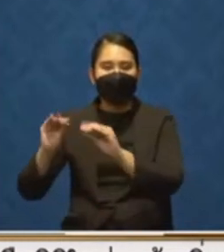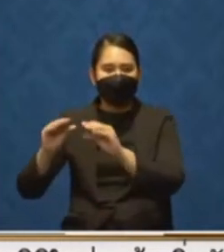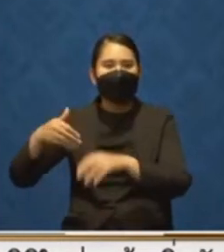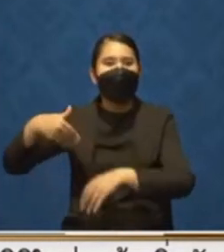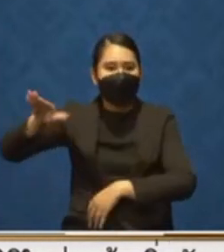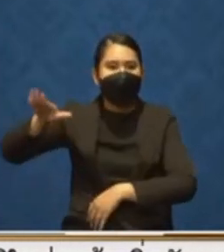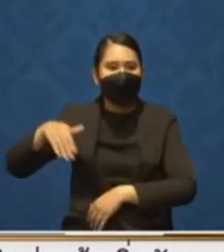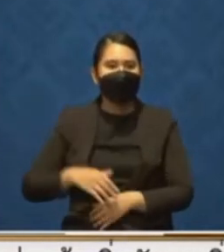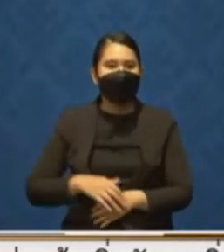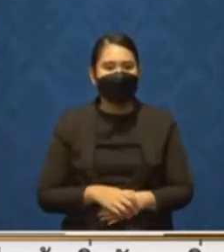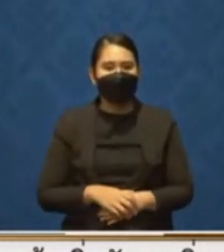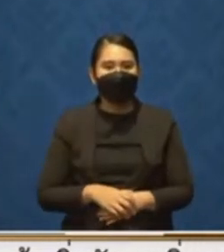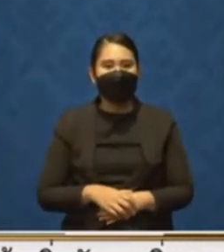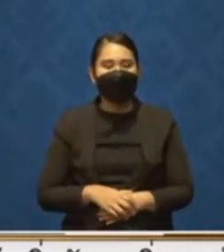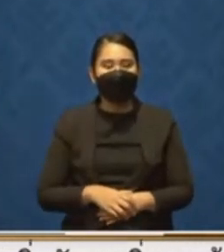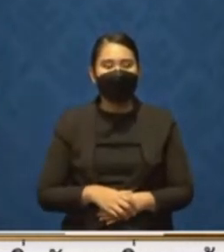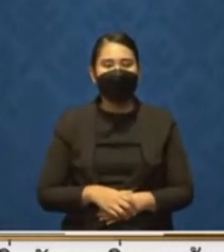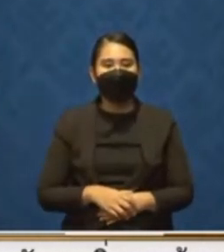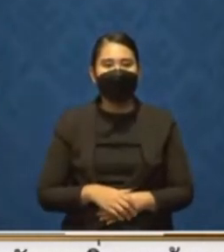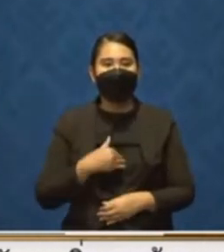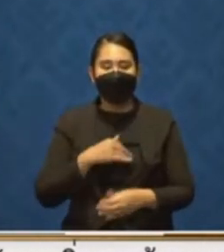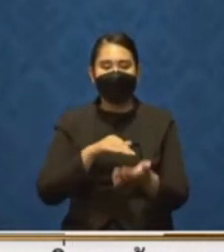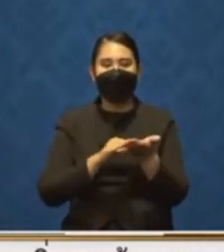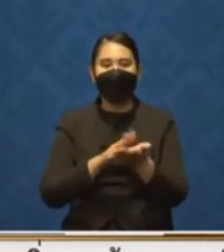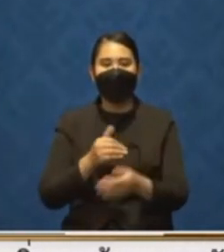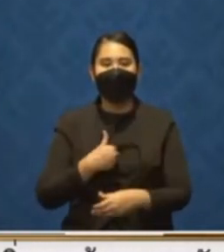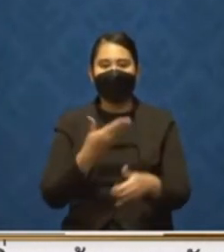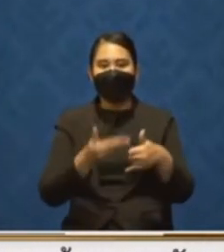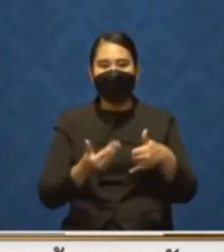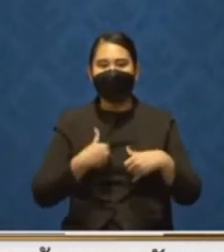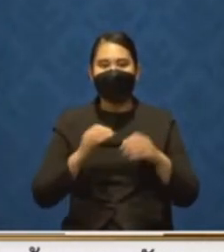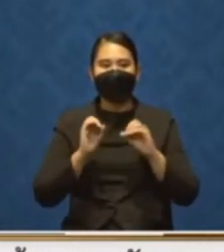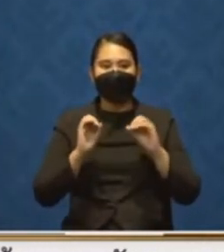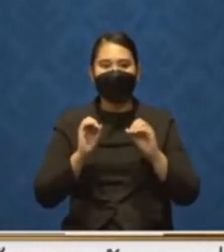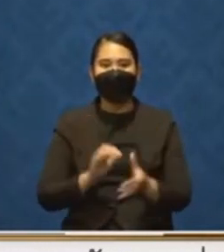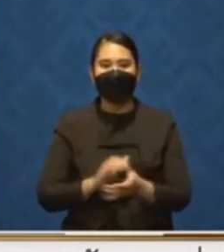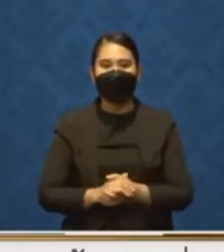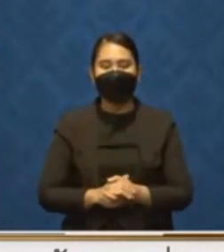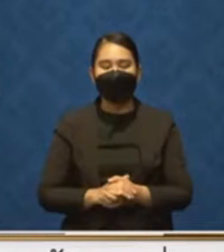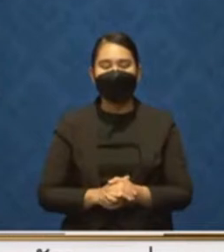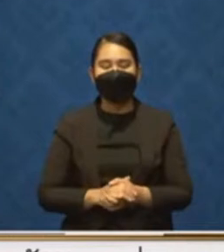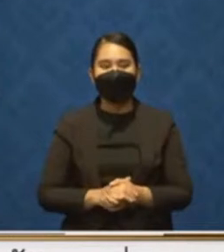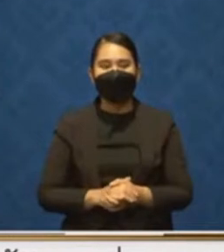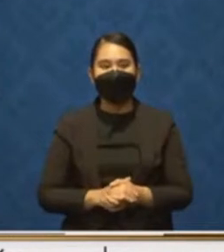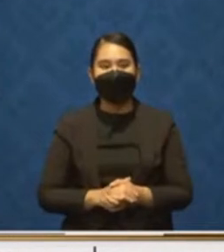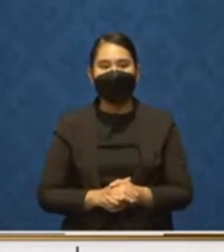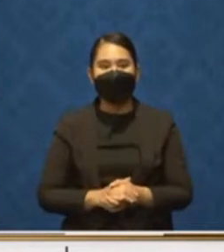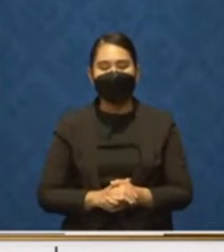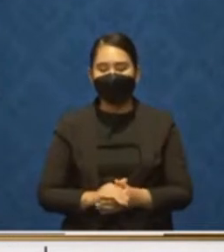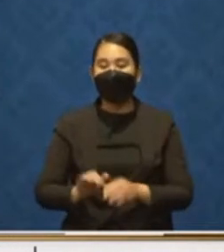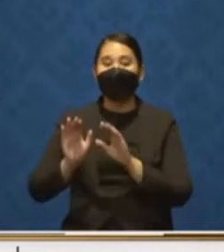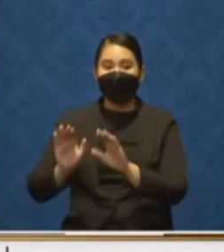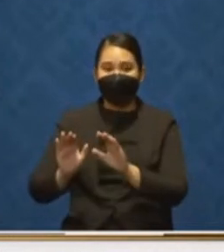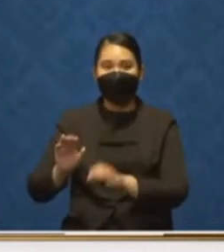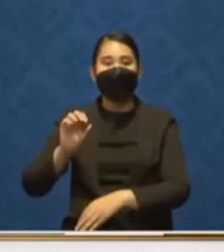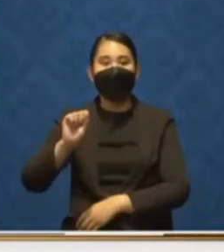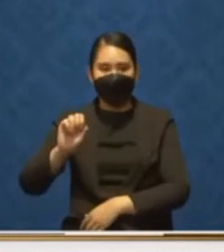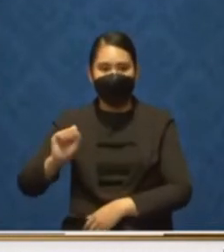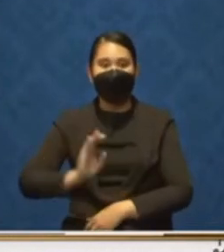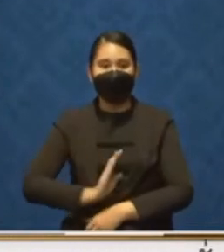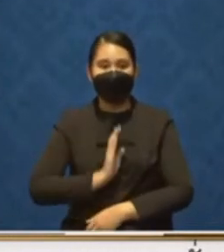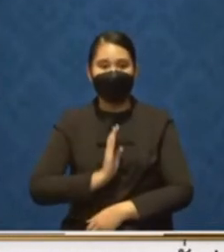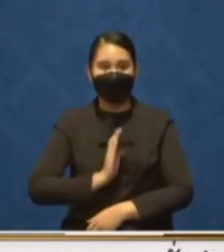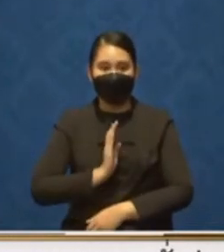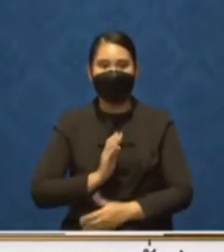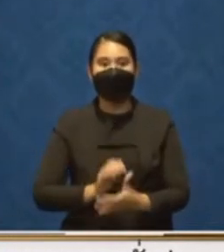แล้วนะขออย่างนั้นท่านประธานผมไม่เคยทำการแบบนี้ขอจันทร์สมาชิกได้ได้ให้เกดกันด้วยนะครับ